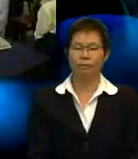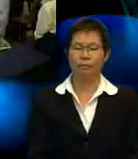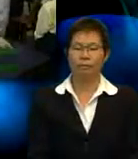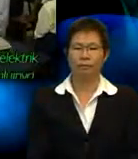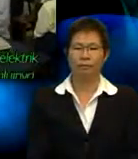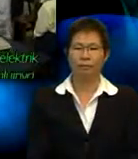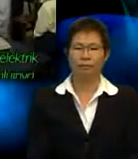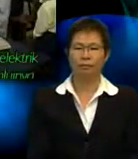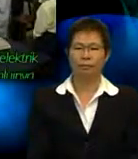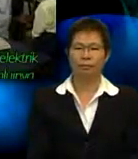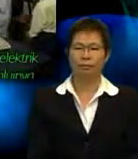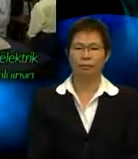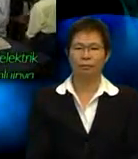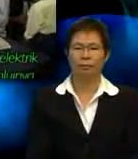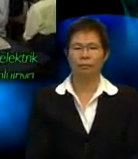Bahan